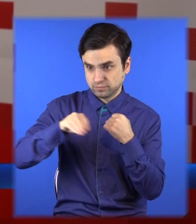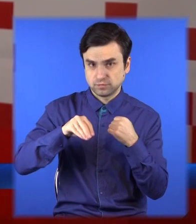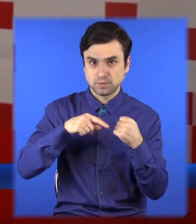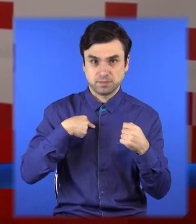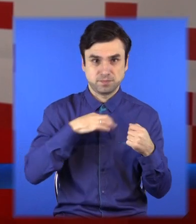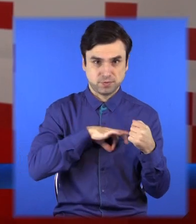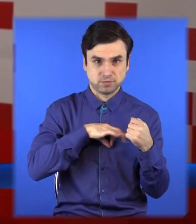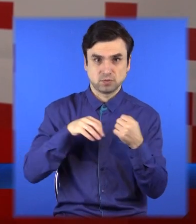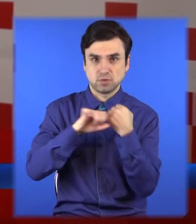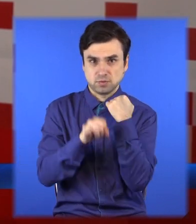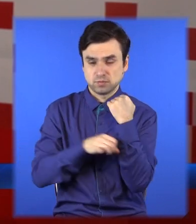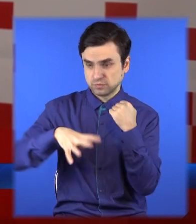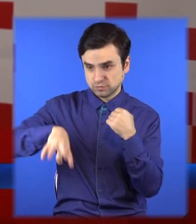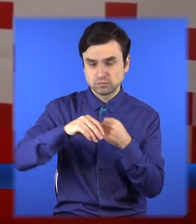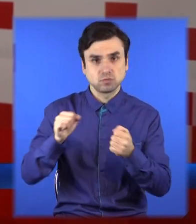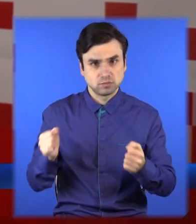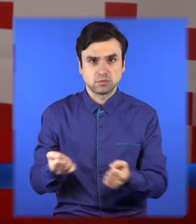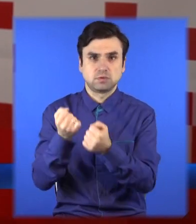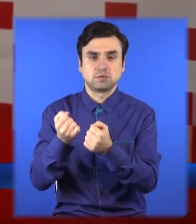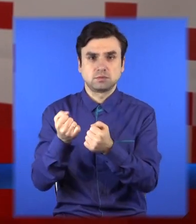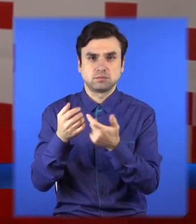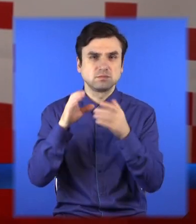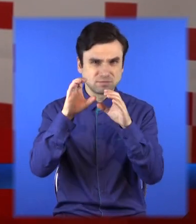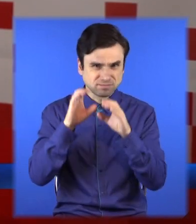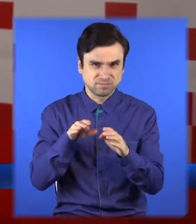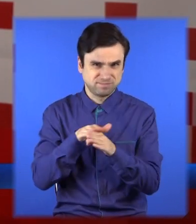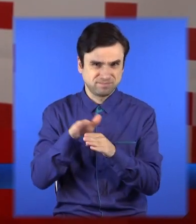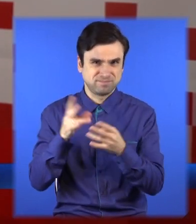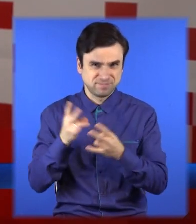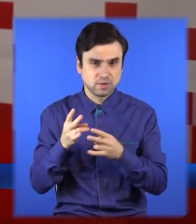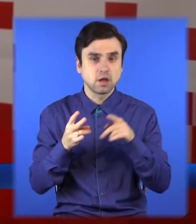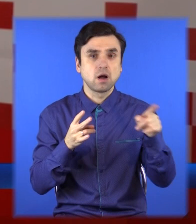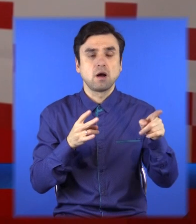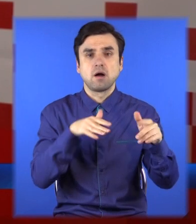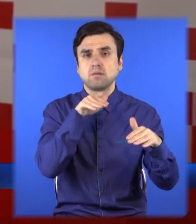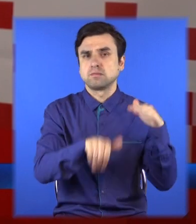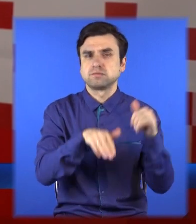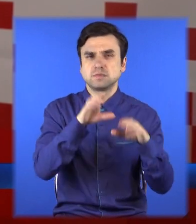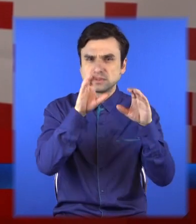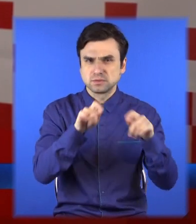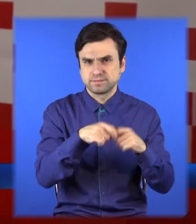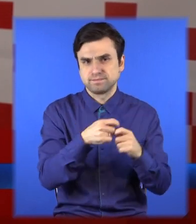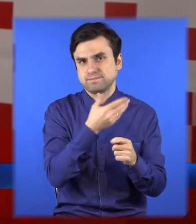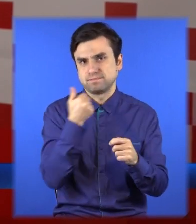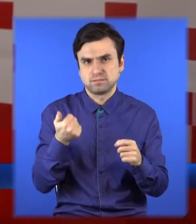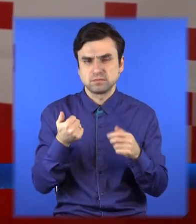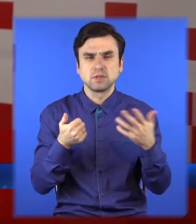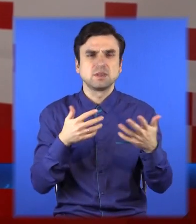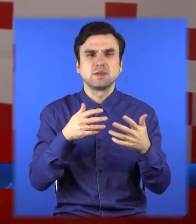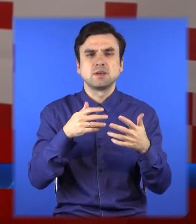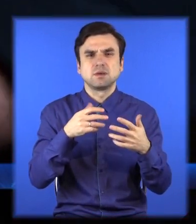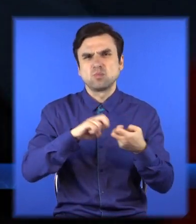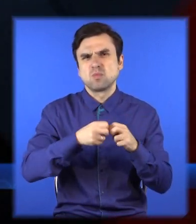них. Ну, я же говорю, что законодательство не соблюдается, поэтому у нас накопилось по зарплатам